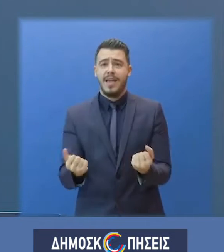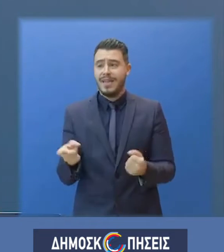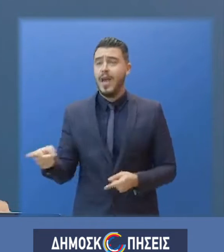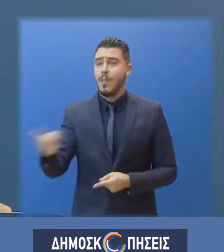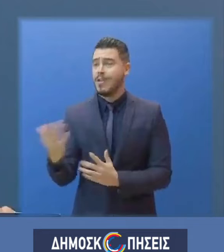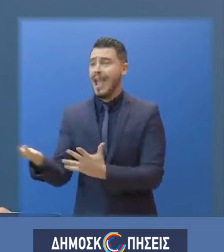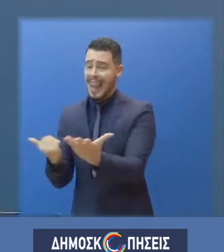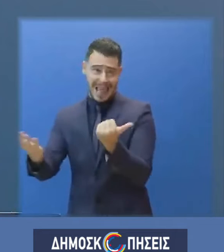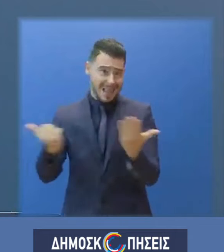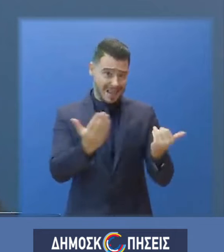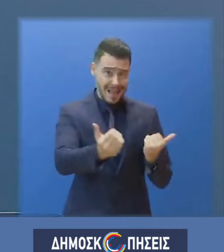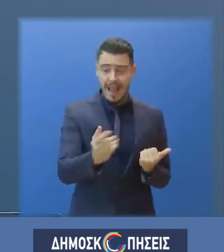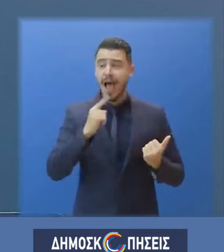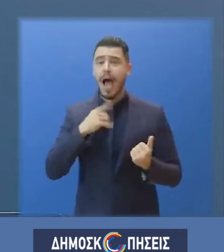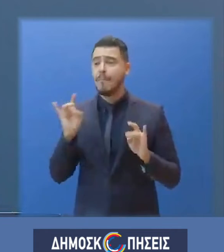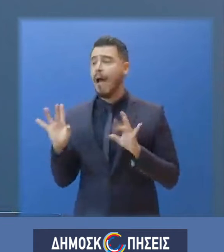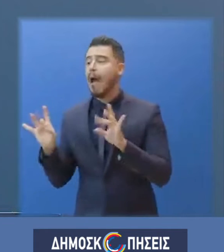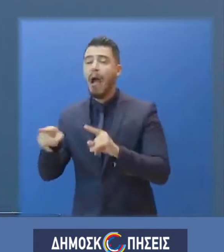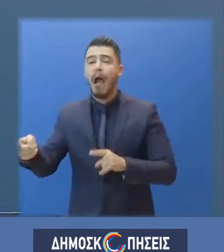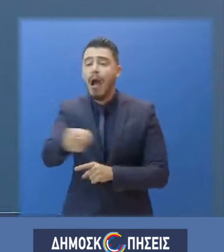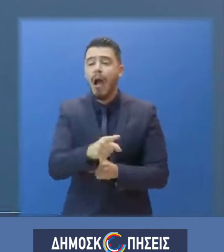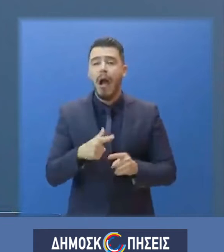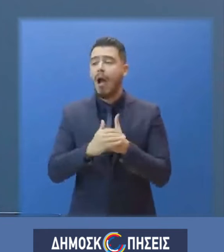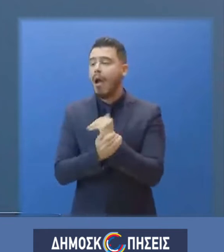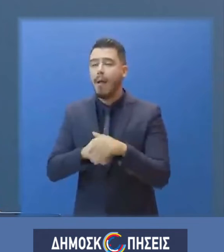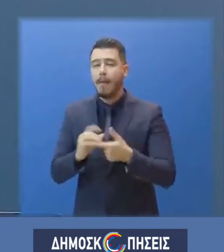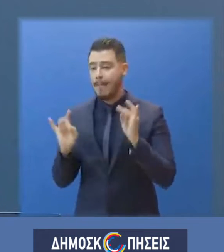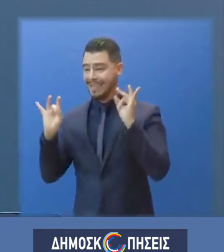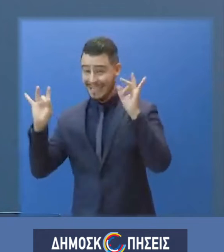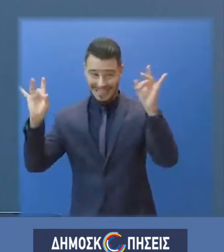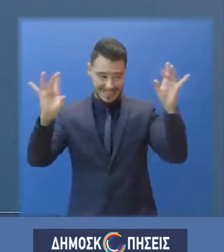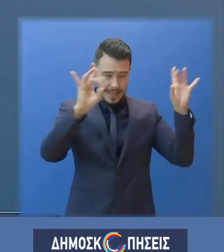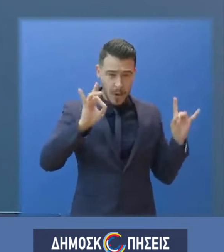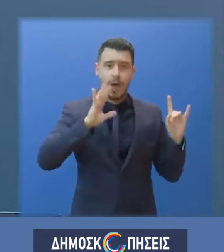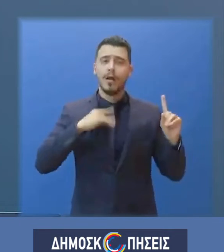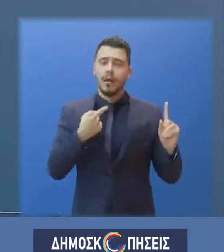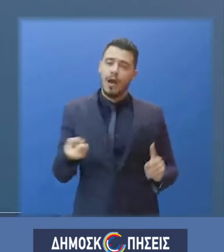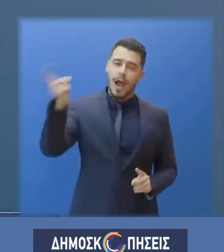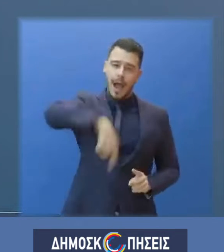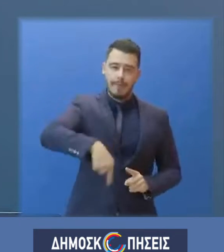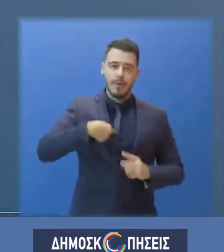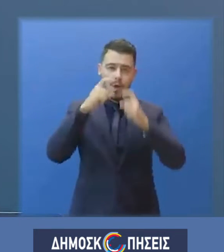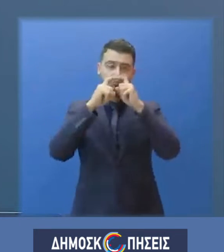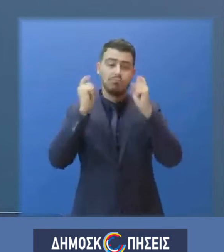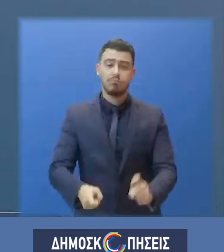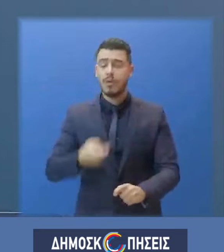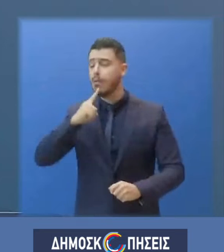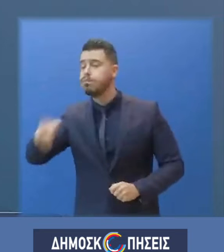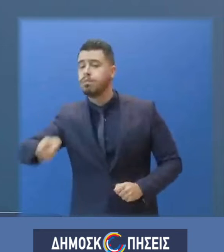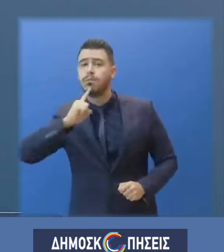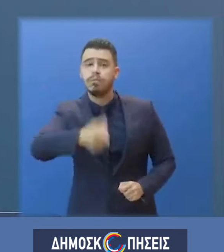αύριο ξεκινά, σύμφωνα με τις προβλεπόμενες διατάξεις, της διαδικασίας επίταξης των υπηρεσιών ιδιωτών γιατρών για την ενίσχυση του